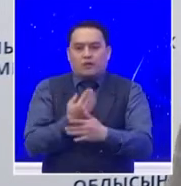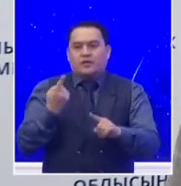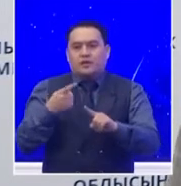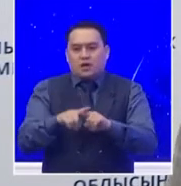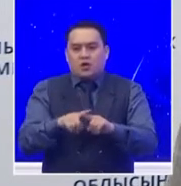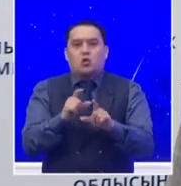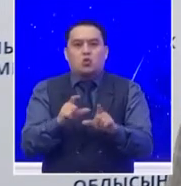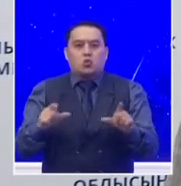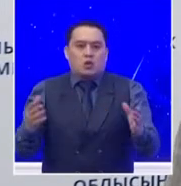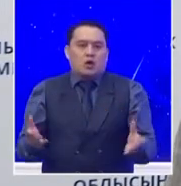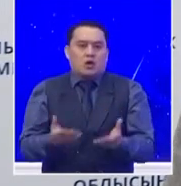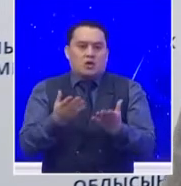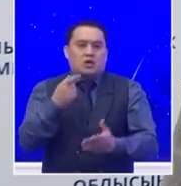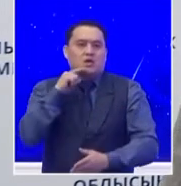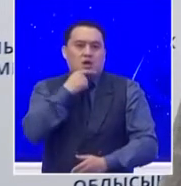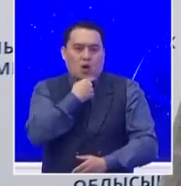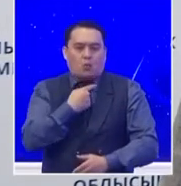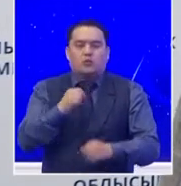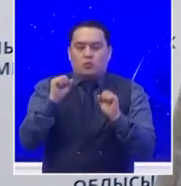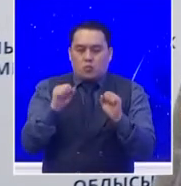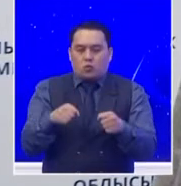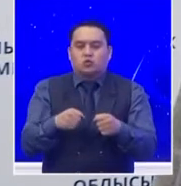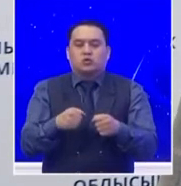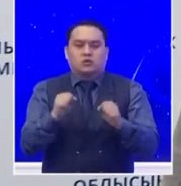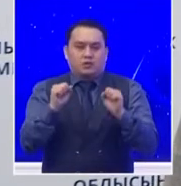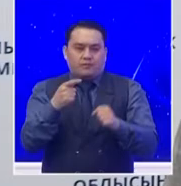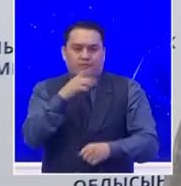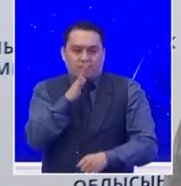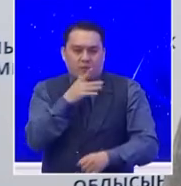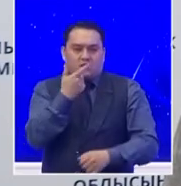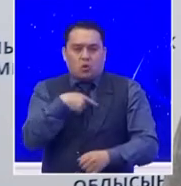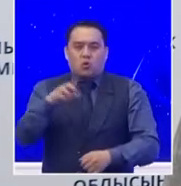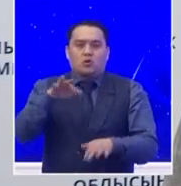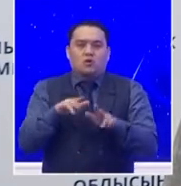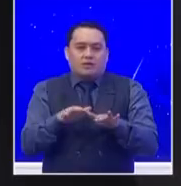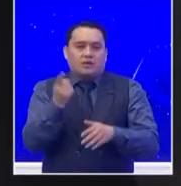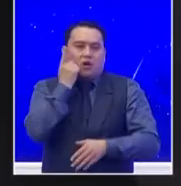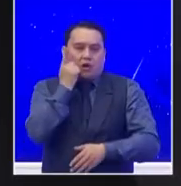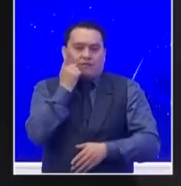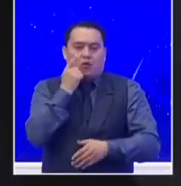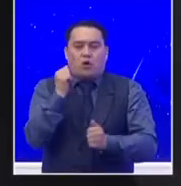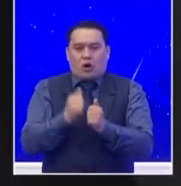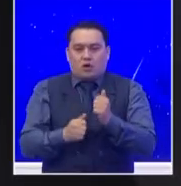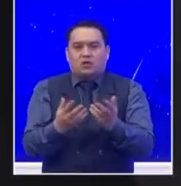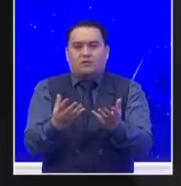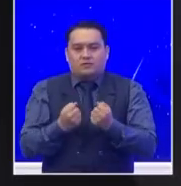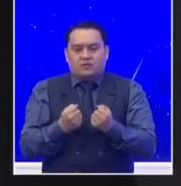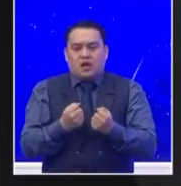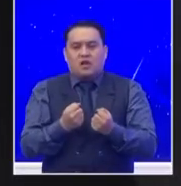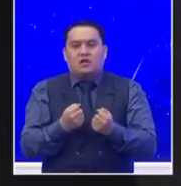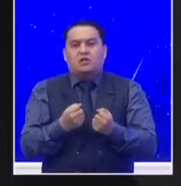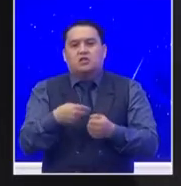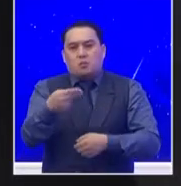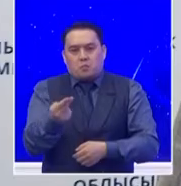люди могут значительно экономить свое время и время других. К примеру, благодаря компьютеру или смартфону каждый гражданин может взять те или